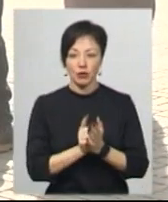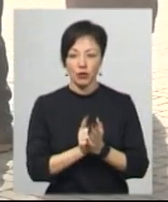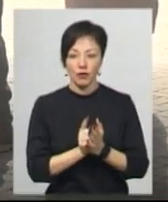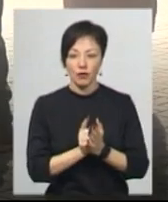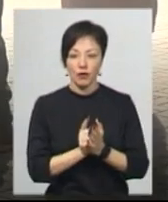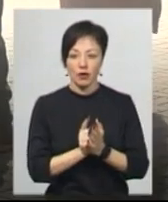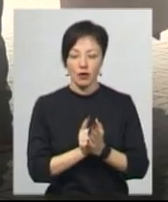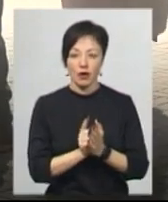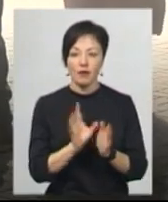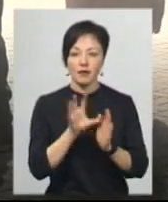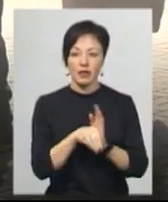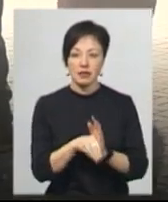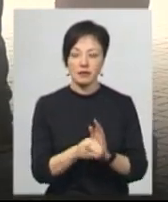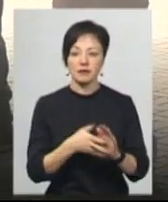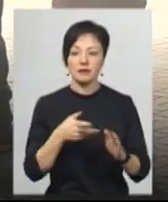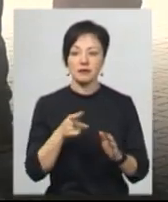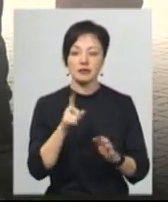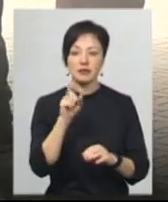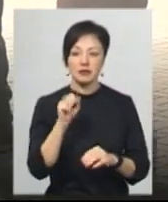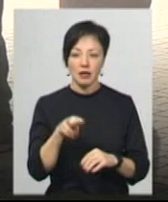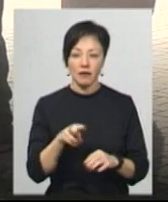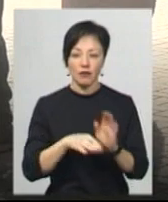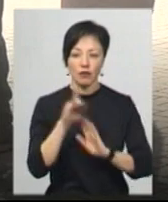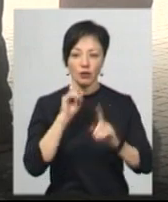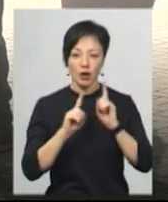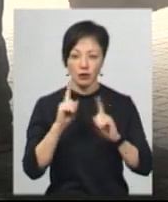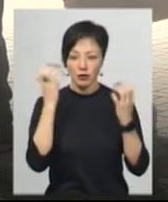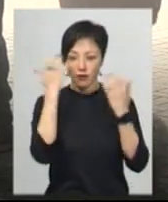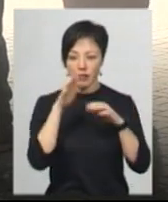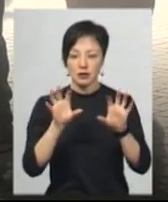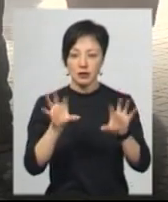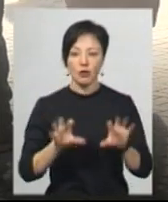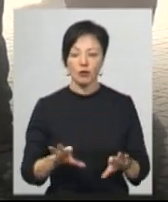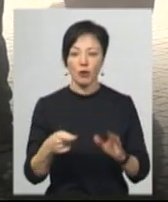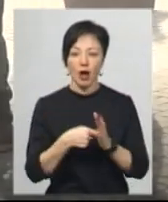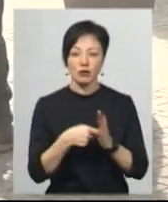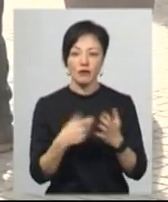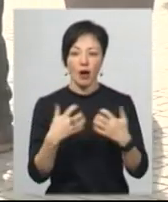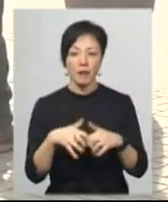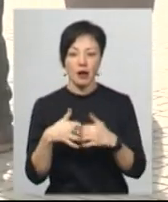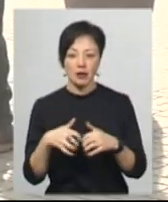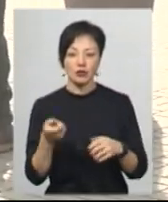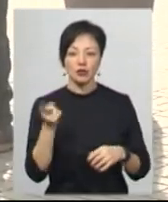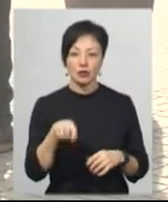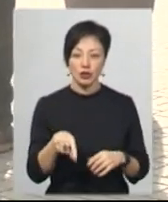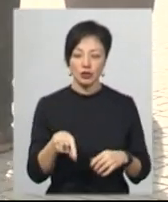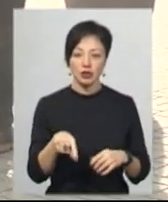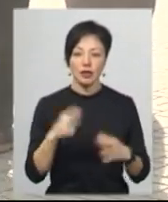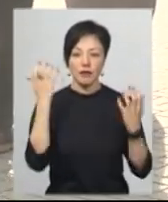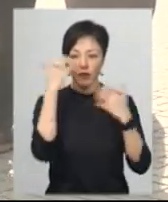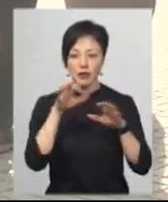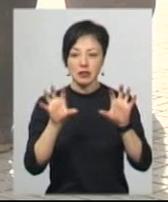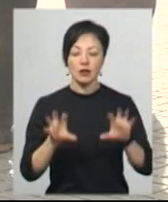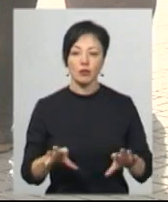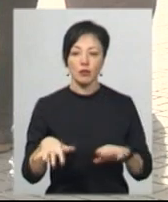в зал Верховної Ради, проголосувати закони Полякова, щоб нівелювати закони про касові апарати, значить, нівелювати закони